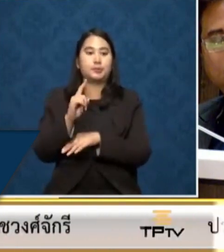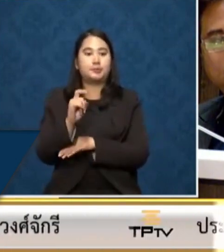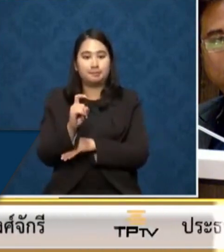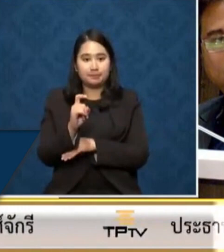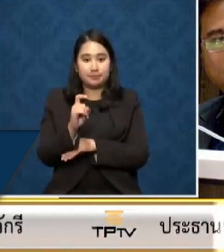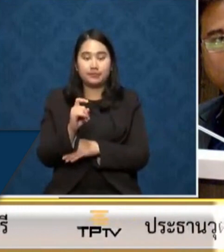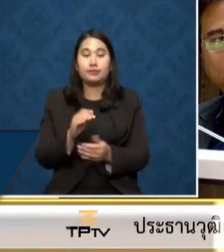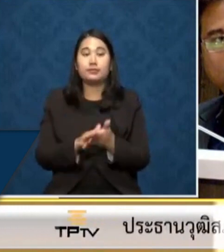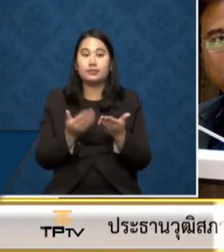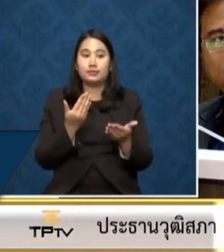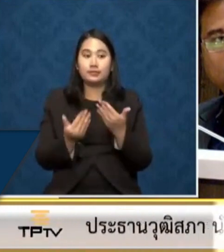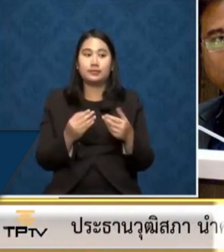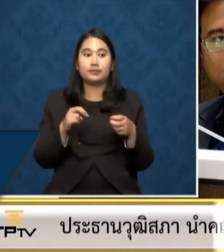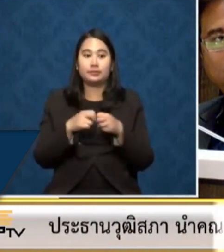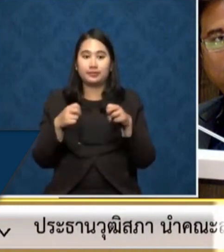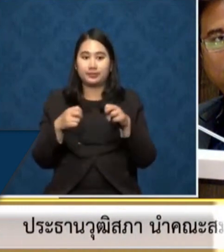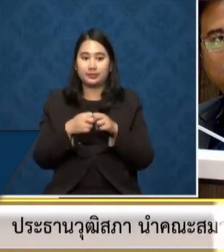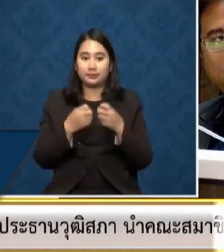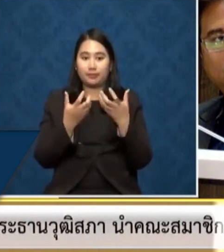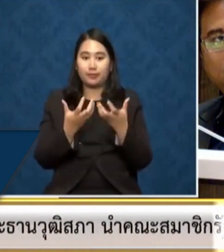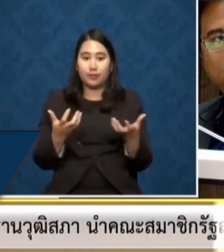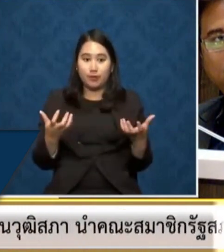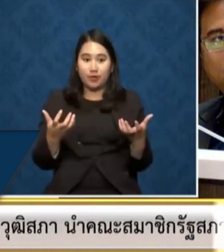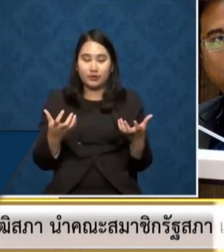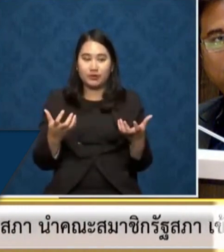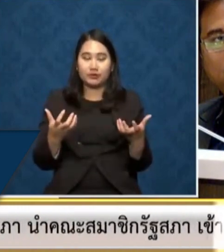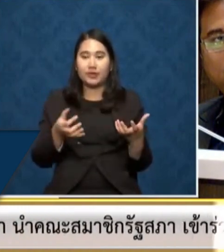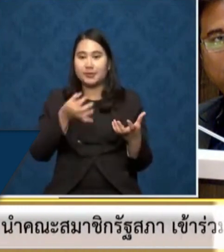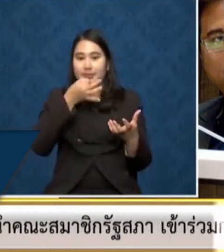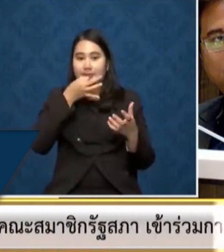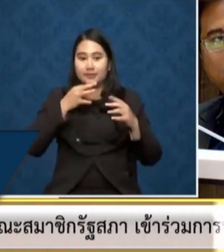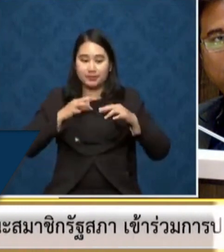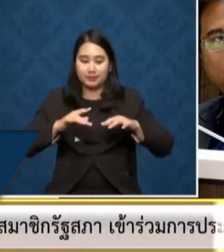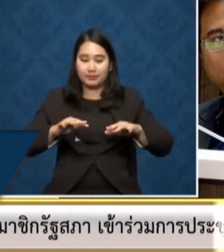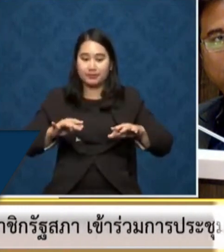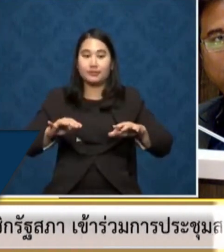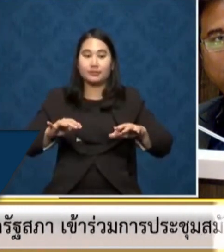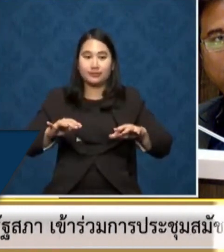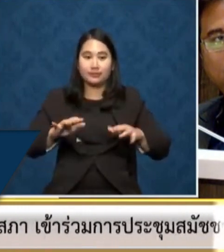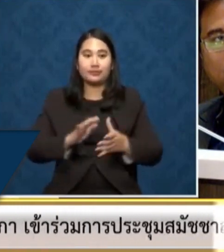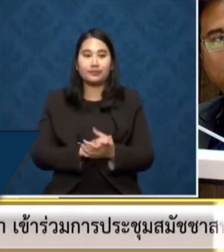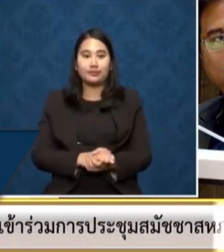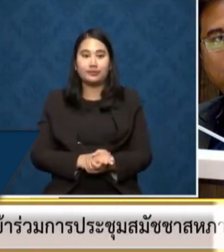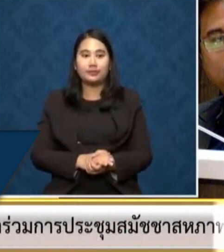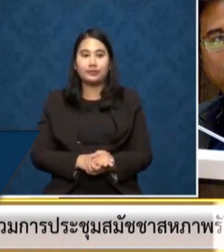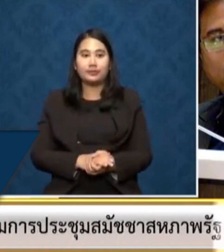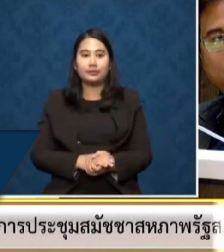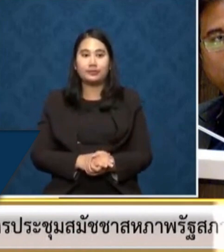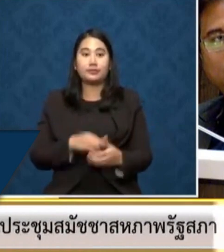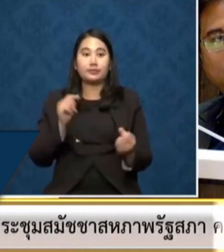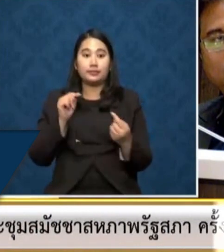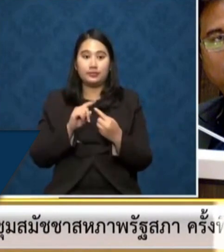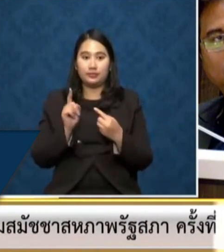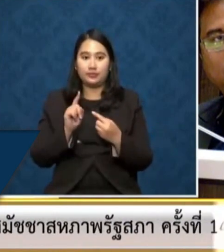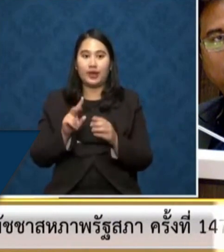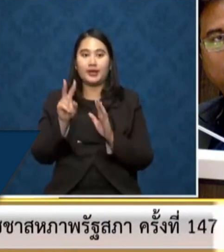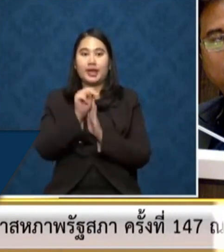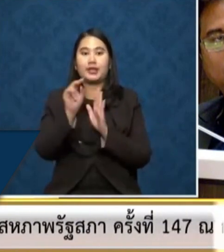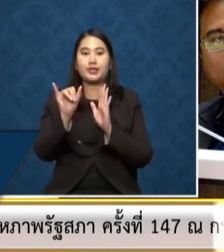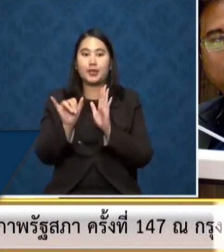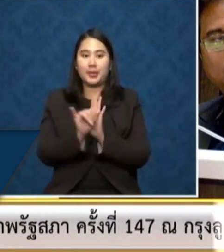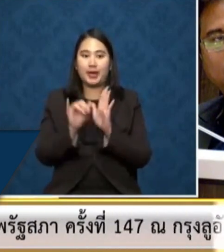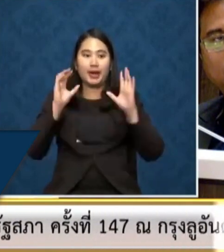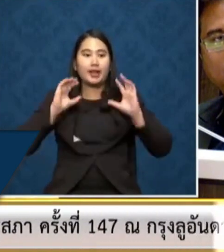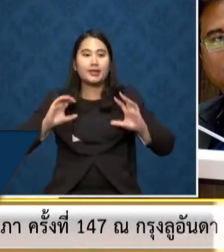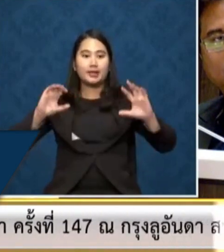หรือแม้แต่การลุกล้ำทรัพยากรทางทเลทางทะเลโดยเฉพาะอย่างยิ่งการลุกล้ำจากนโยบายของทาง